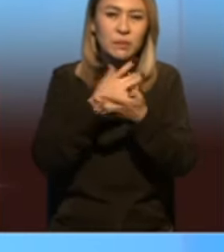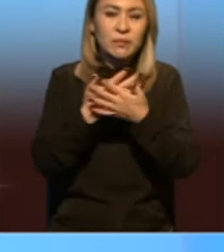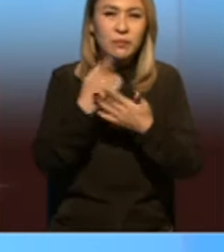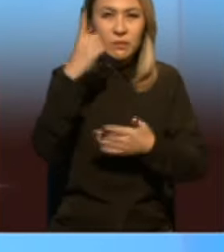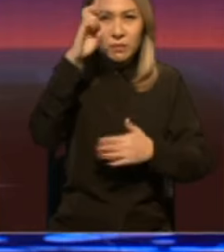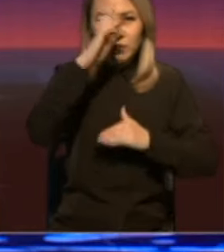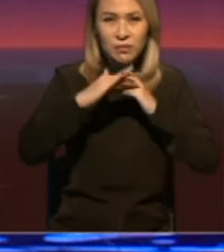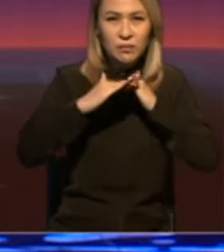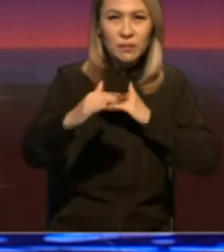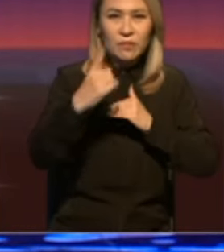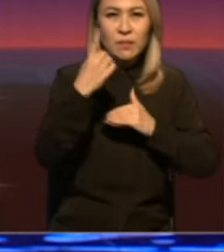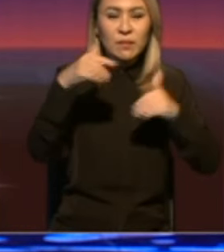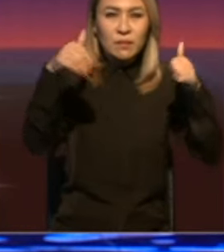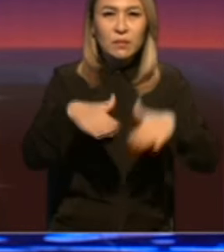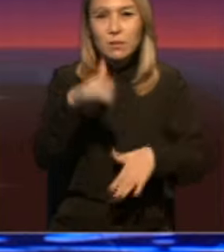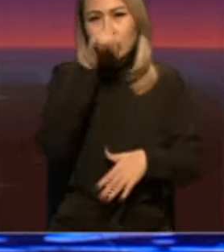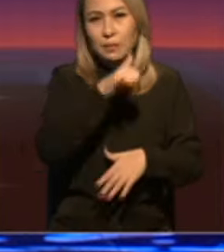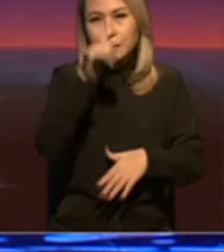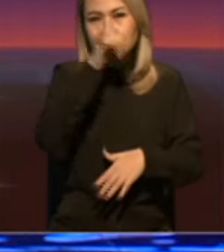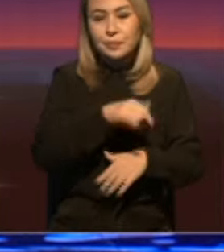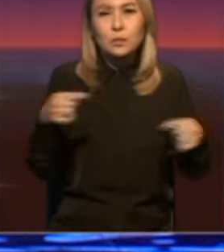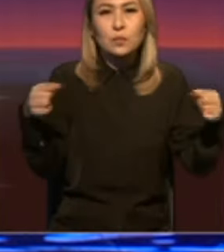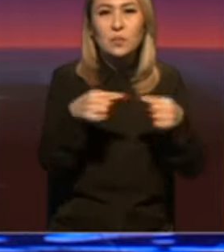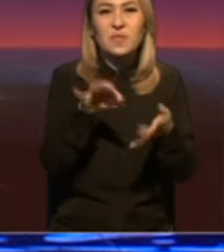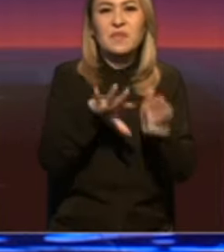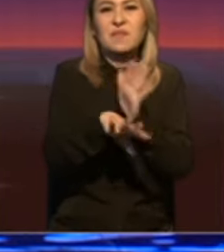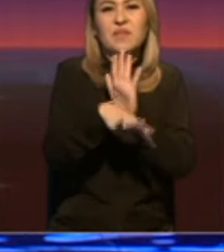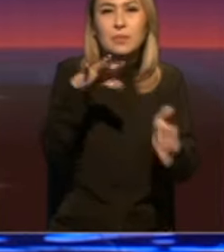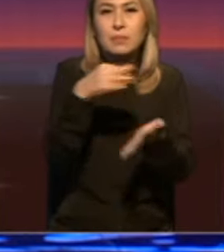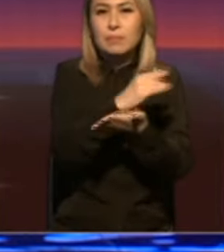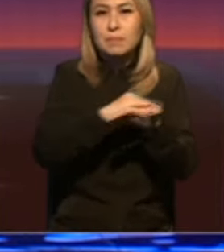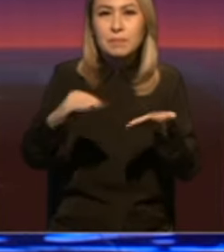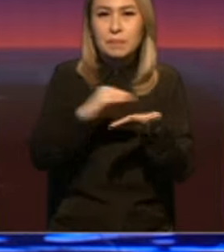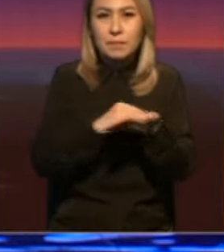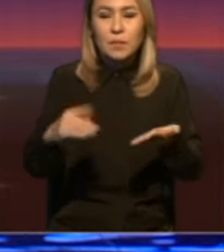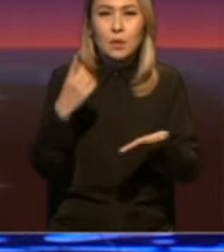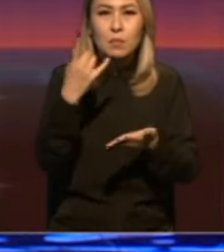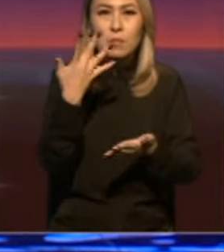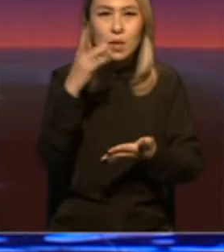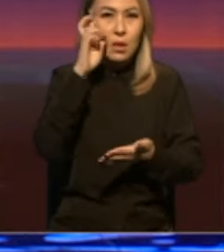тұрып, бір әліпбиі қабылдай алмай келе жатырмыз. Мына жерде 5 мемлекет бір әліпбиді бекітіп отыр.